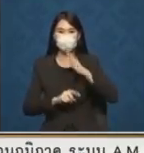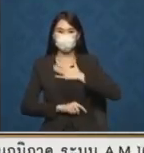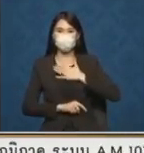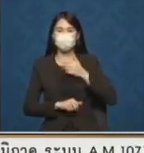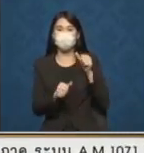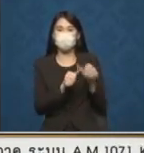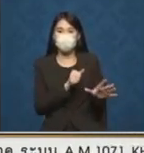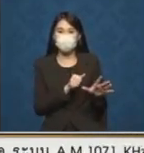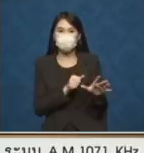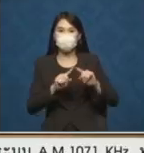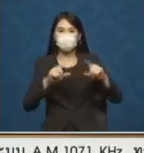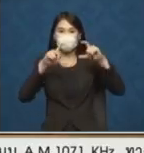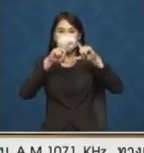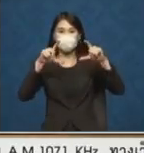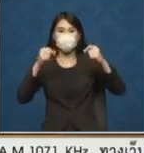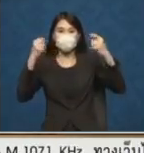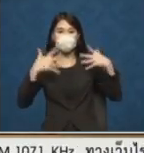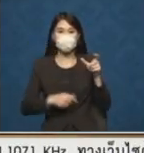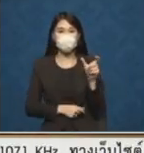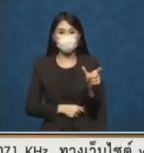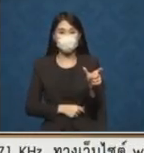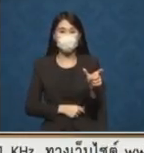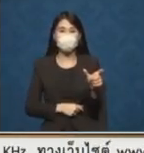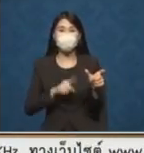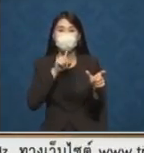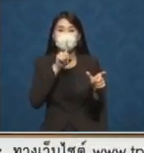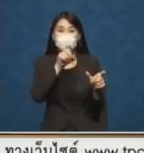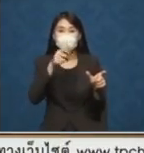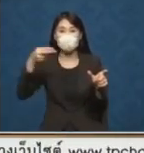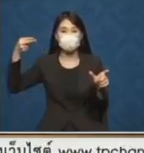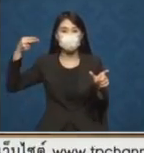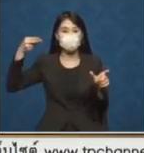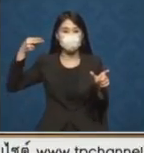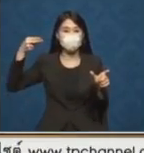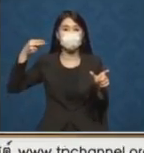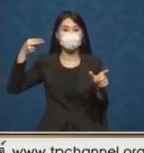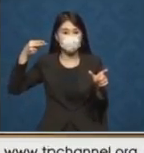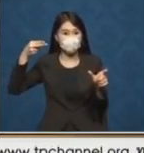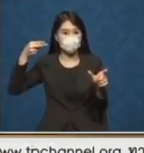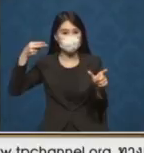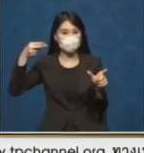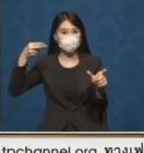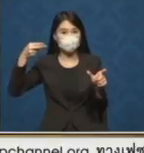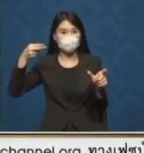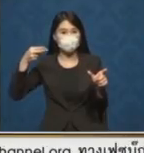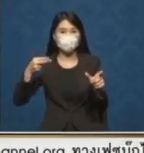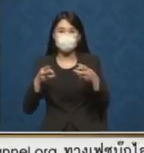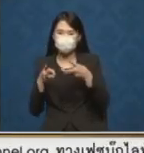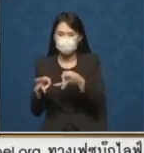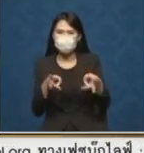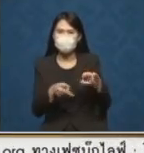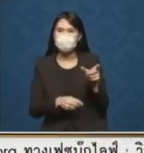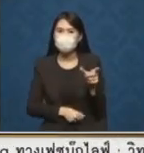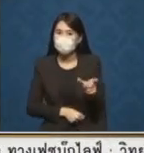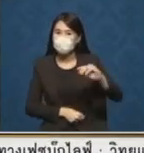ก็คือสภานิติบัญญัติซึ่งเป็นบ้านของส.ส.ทุกคนนะครับก็ไม่แน่ใจว่าท่านคิดถูกคิดผิ